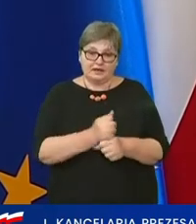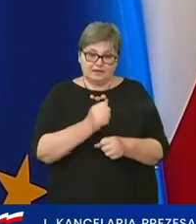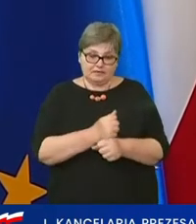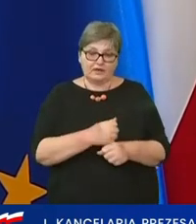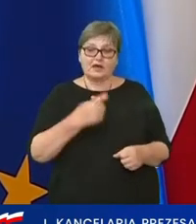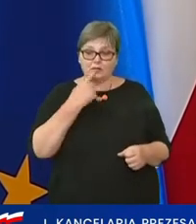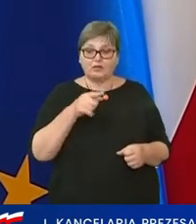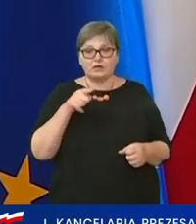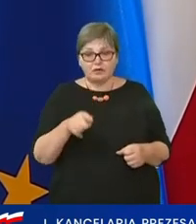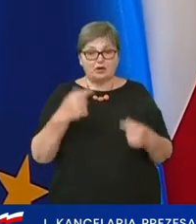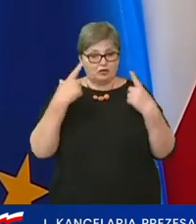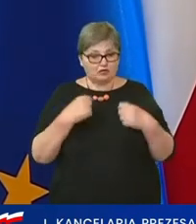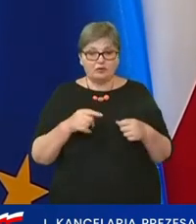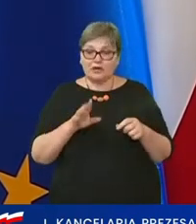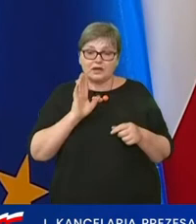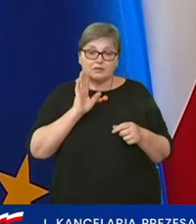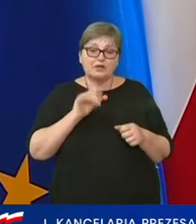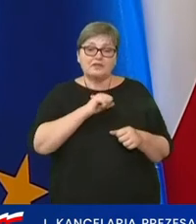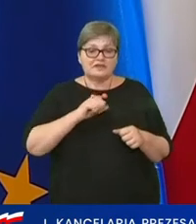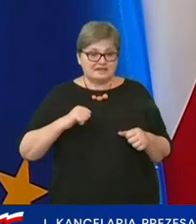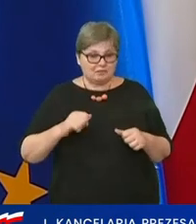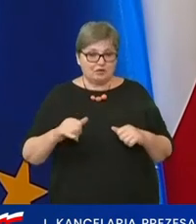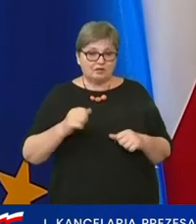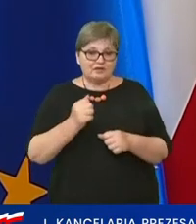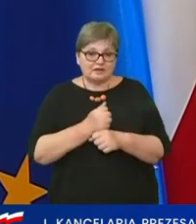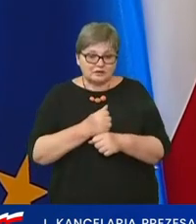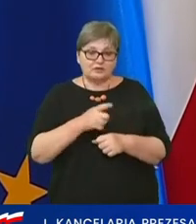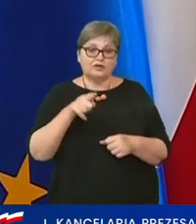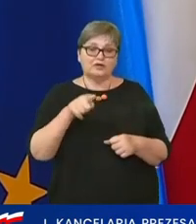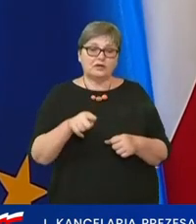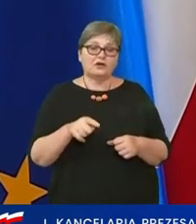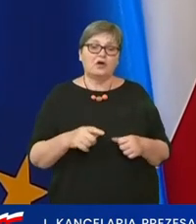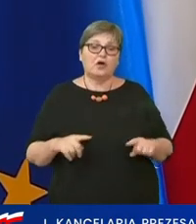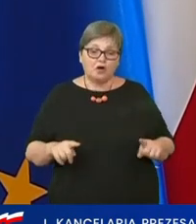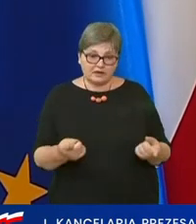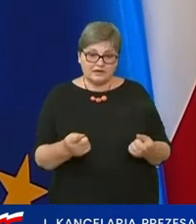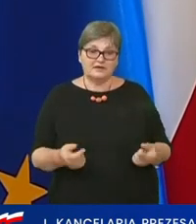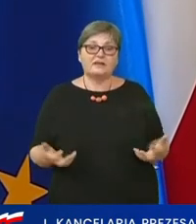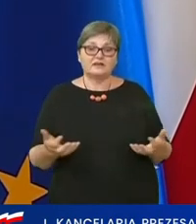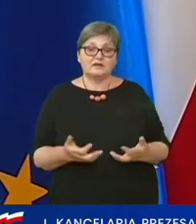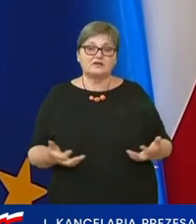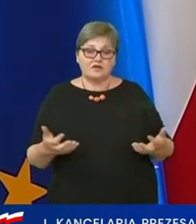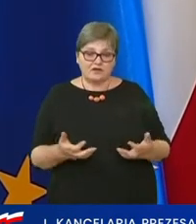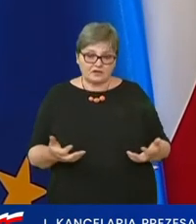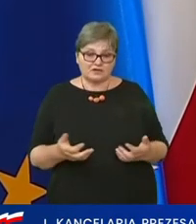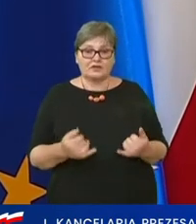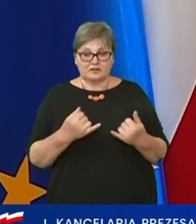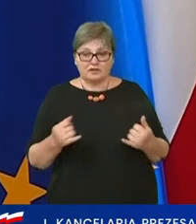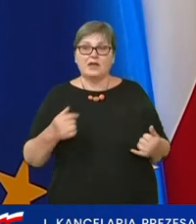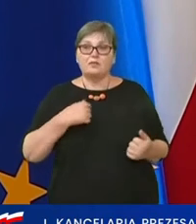o organizacjach fundacja w stowarzyszeniach i mówimy że lepiej zapobiegać niż leczyć